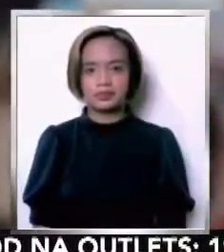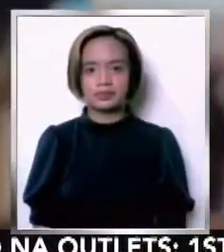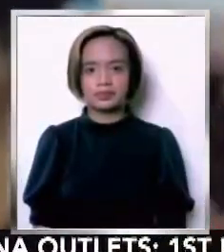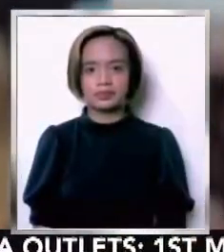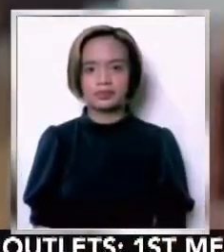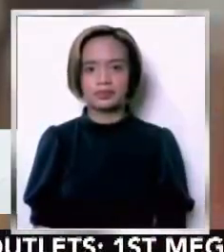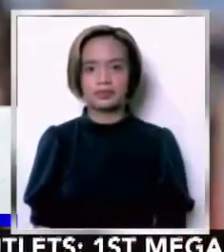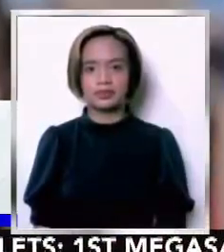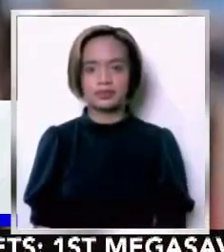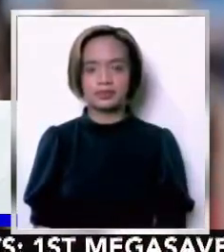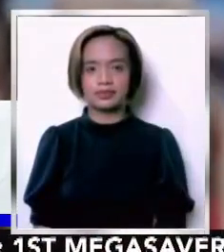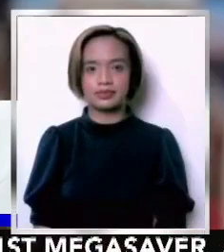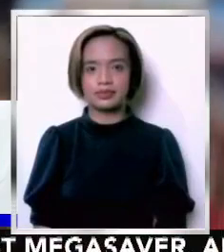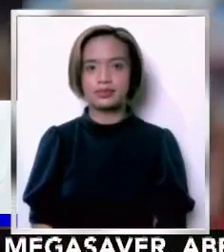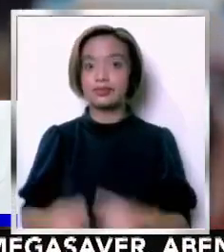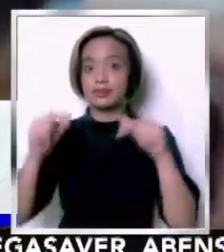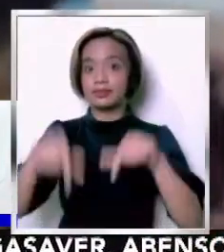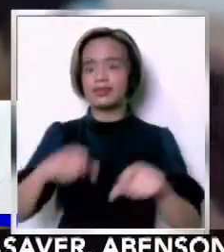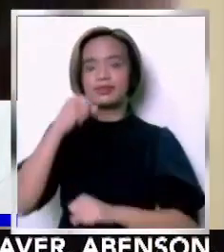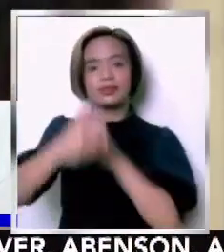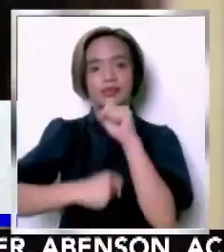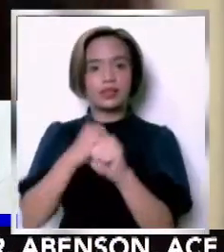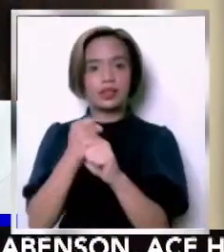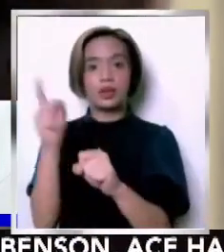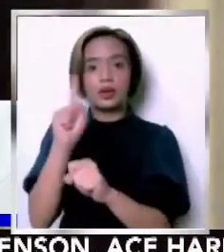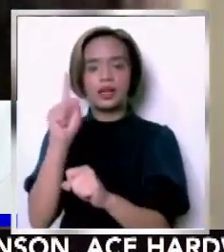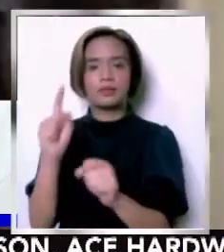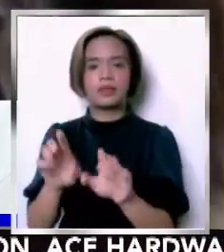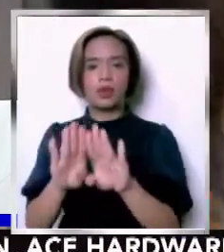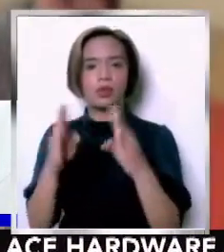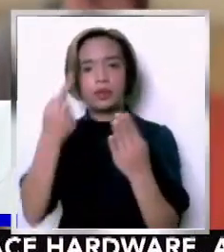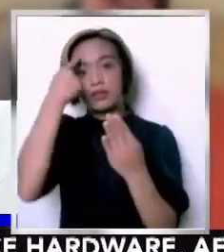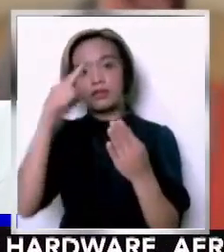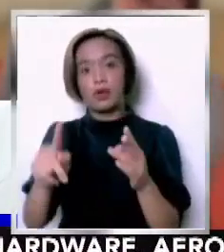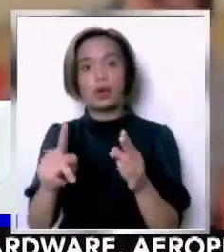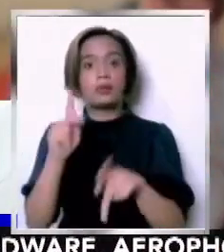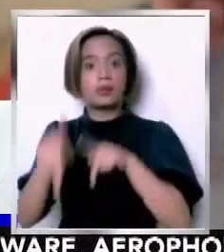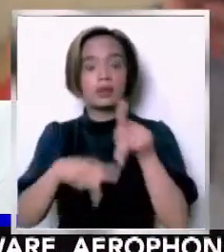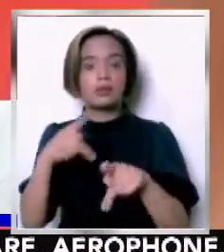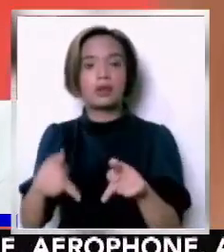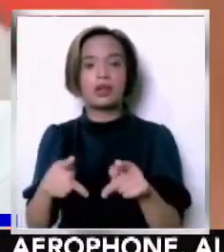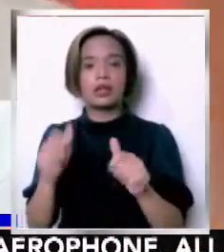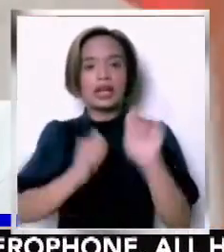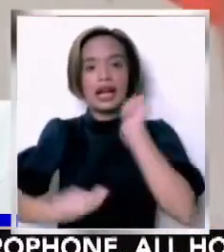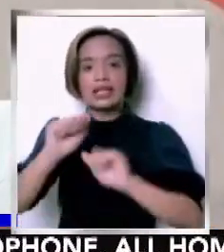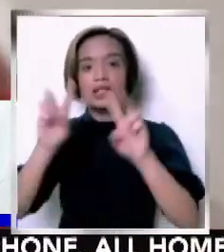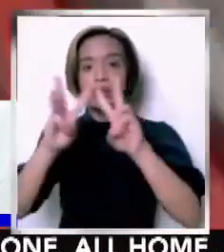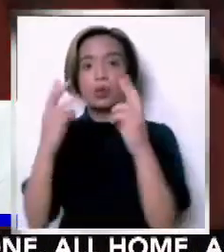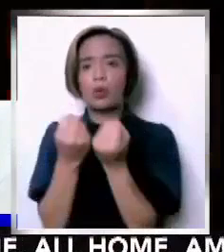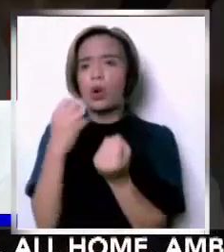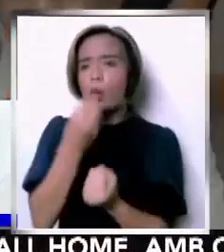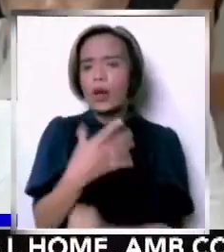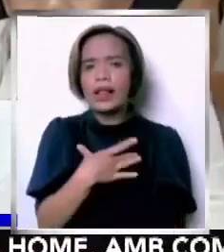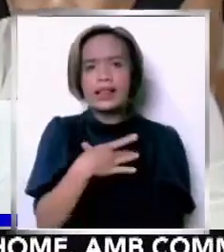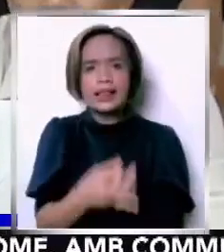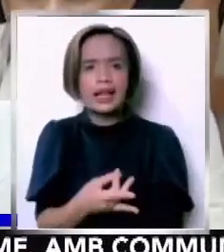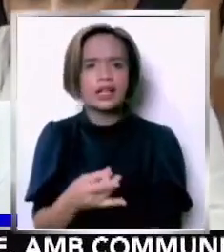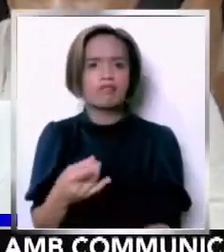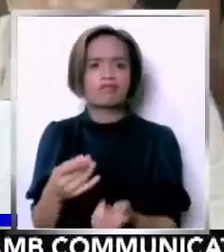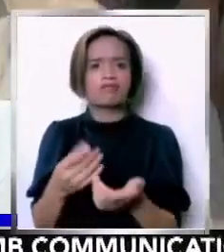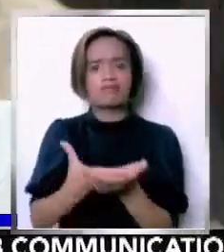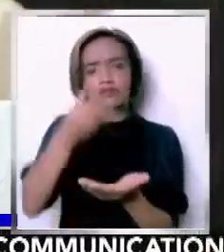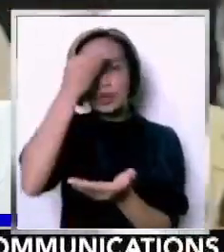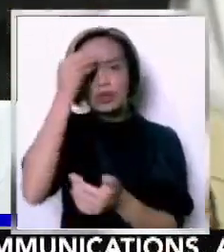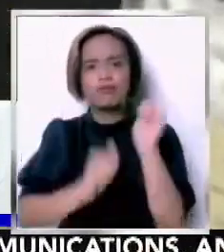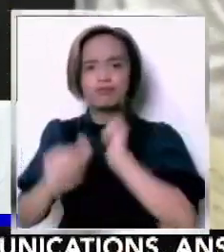This year, binuksan sa publiko ang acting workshops para sa mga gustong matutong umarte para sa teatro o telebisyon. For this month's